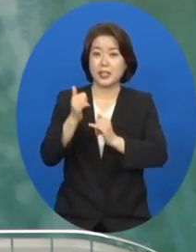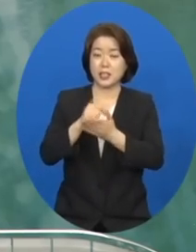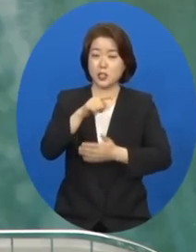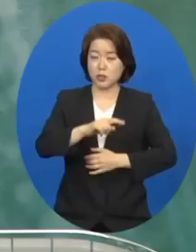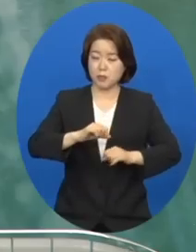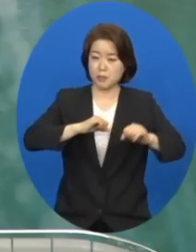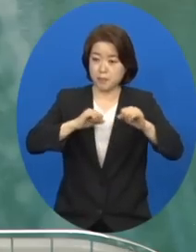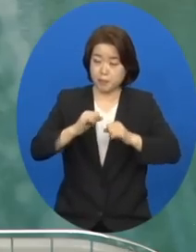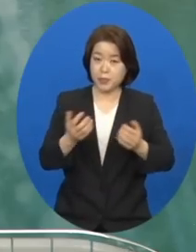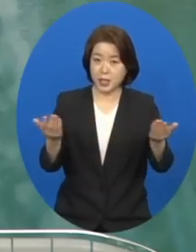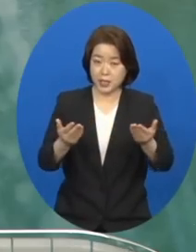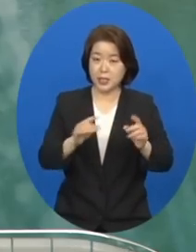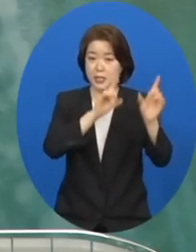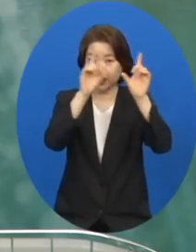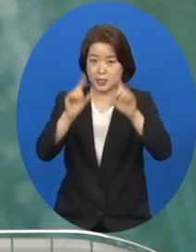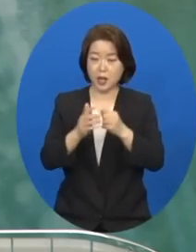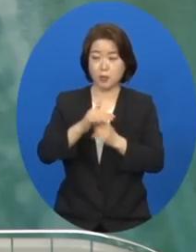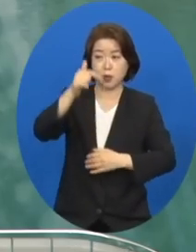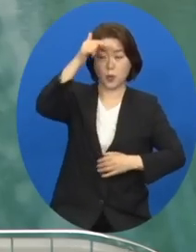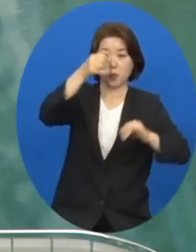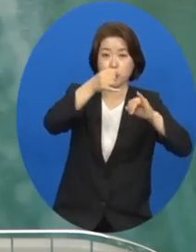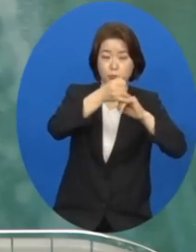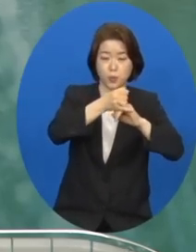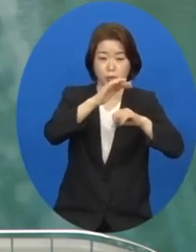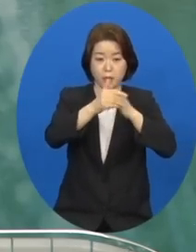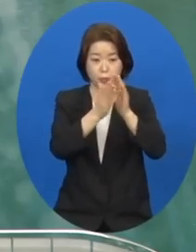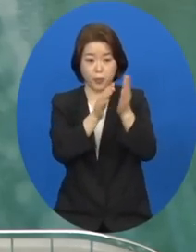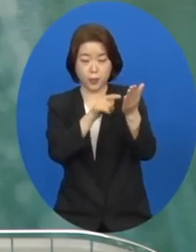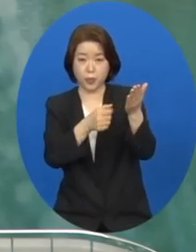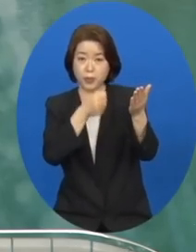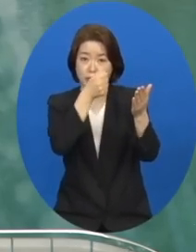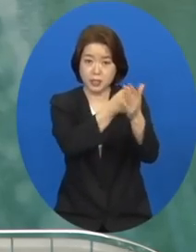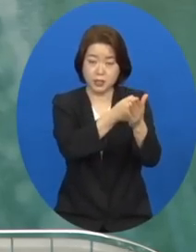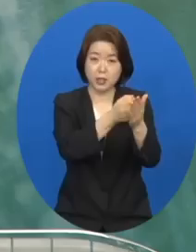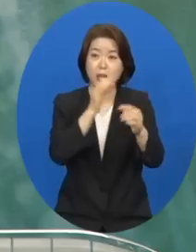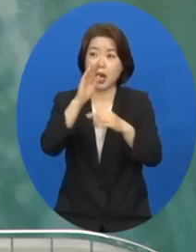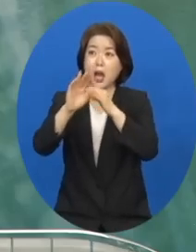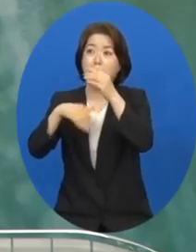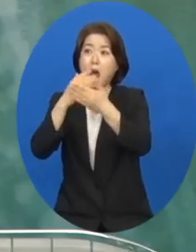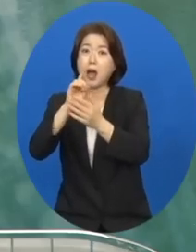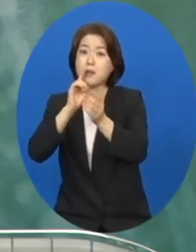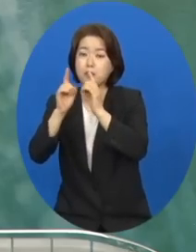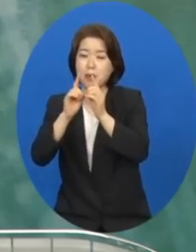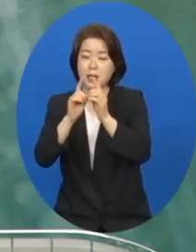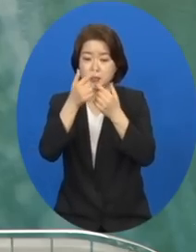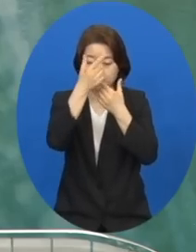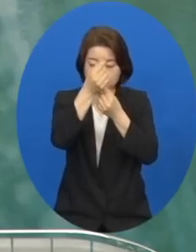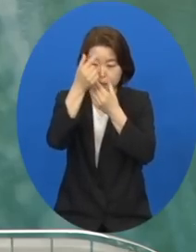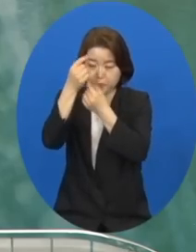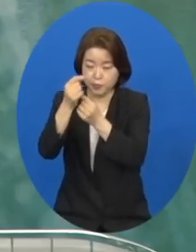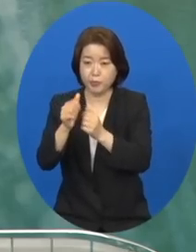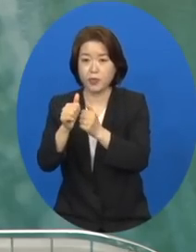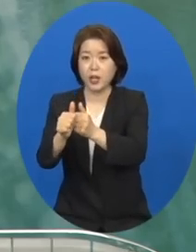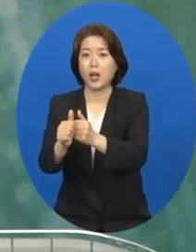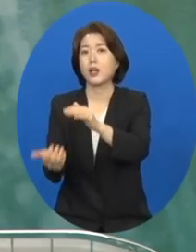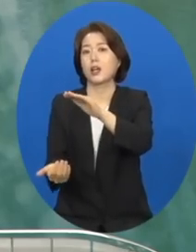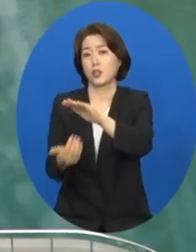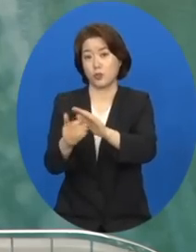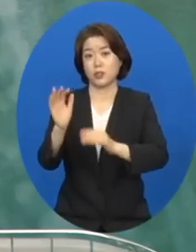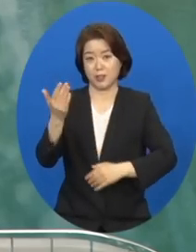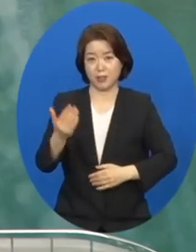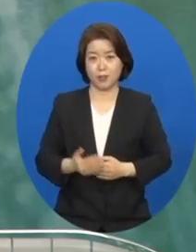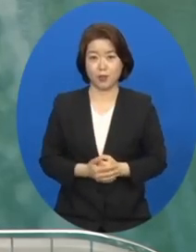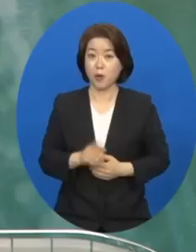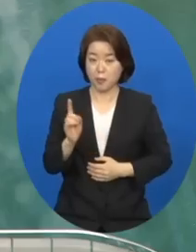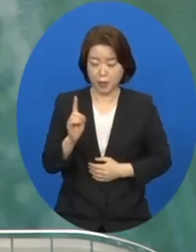삶은 구약에서 재정 된 하나님 말씀 하신 절기에 따라 이루어집니다 자